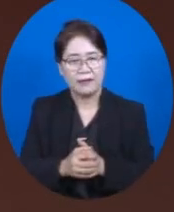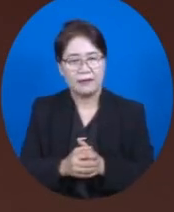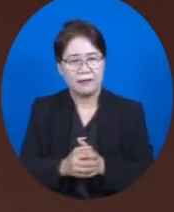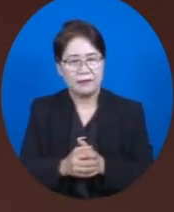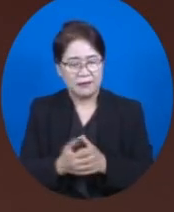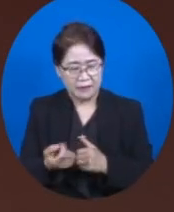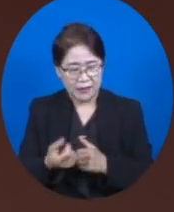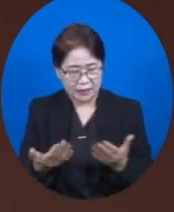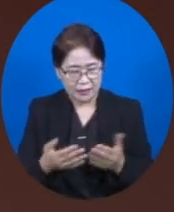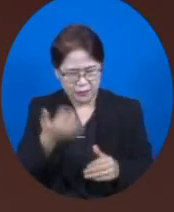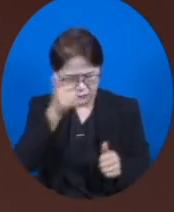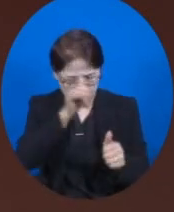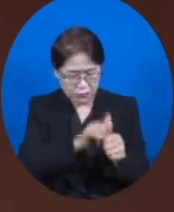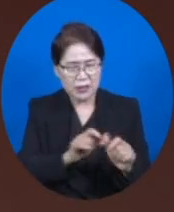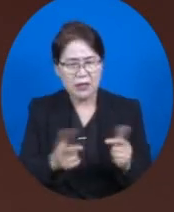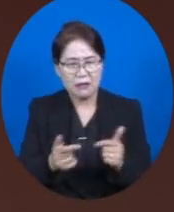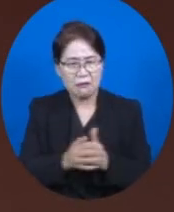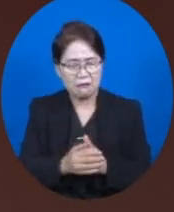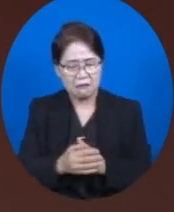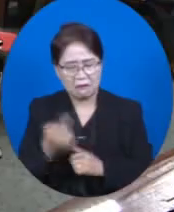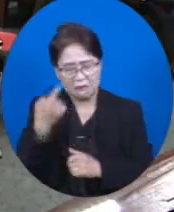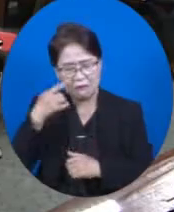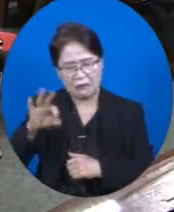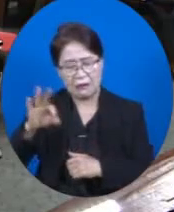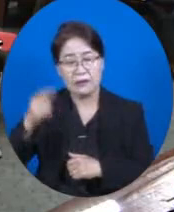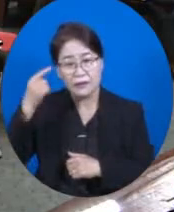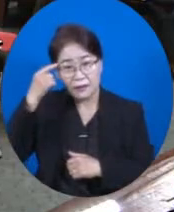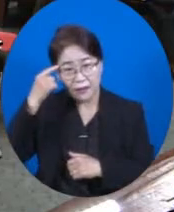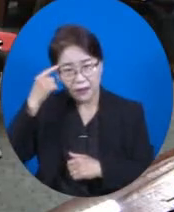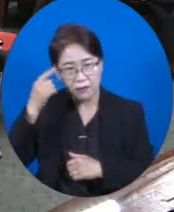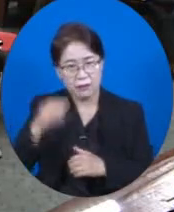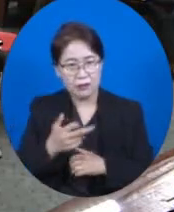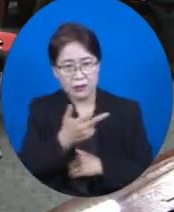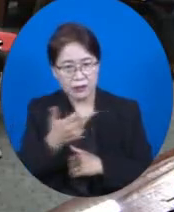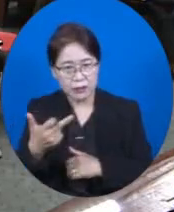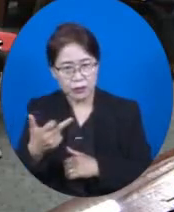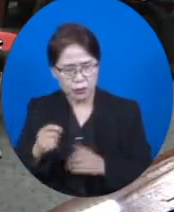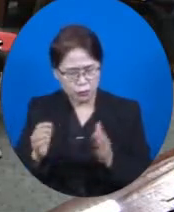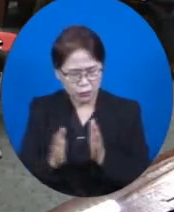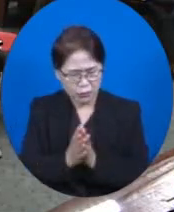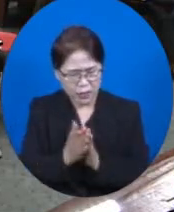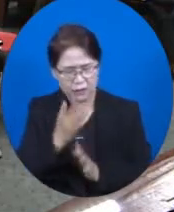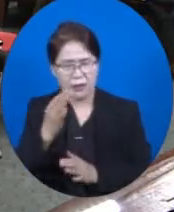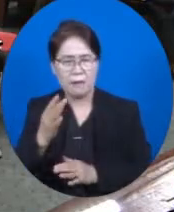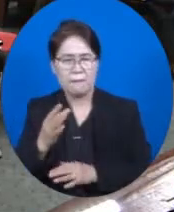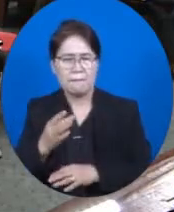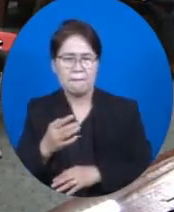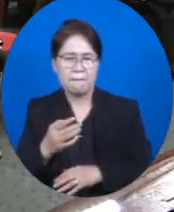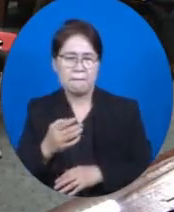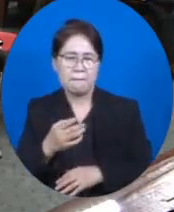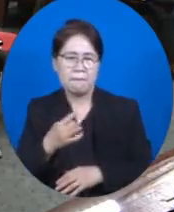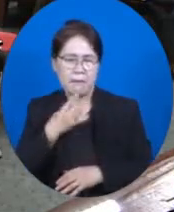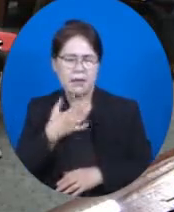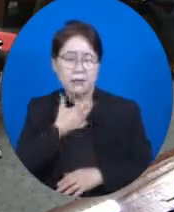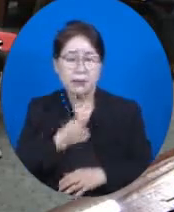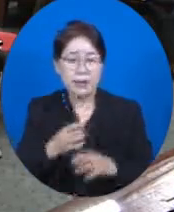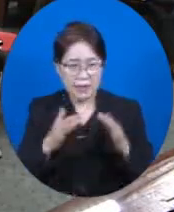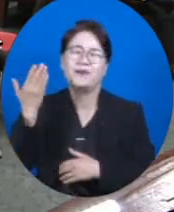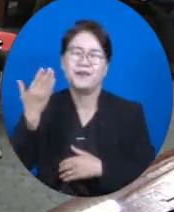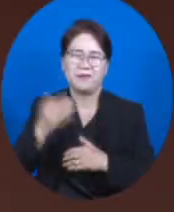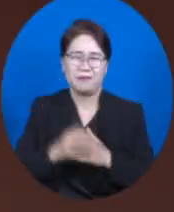충성하지 않고 작은 것을 하찮게 생각하며 크고 화려한 것만을 추구하려는 사람들이 많이